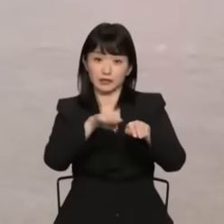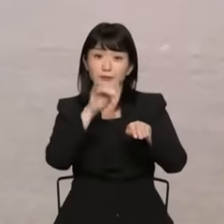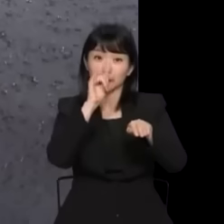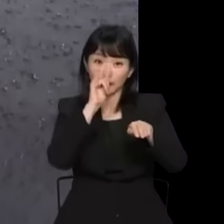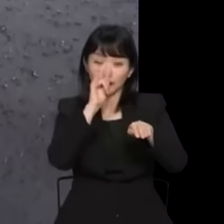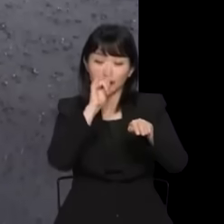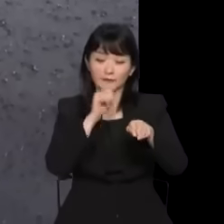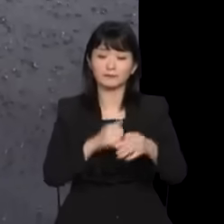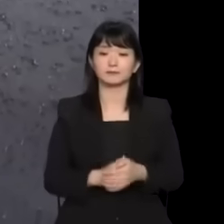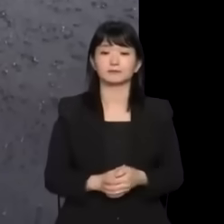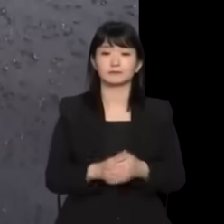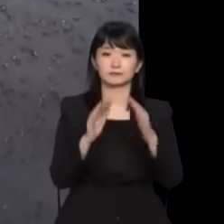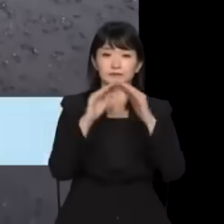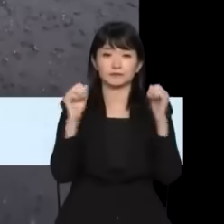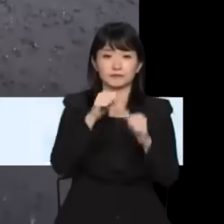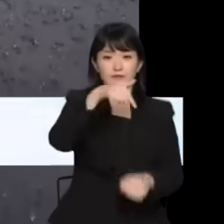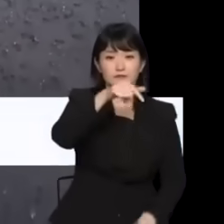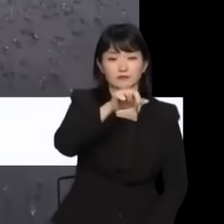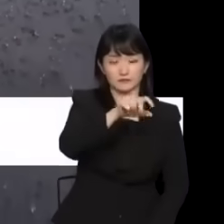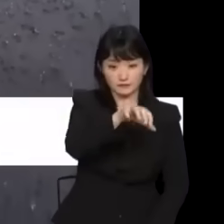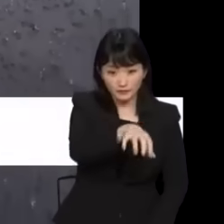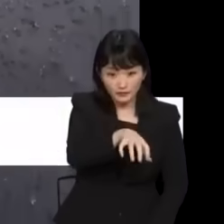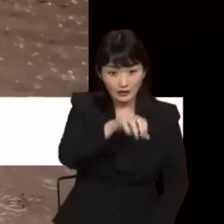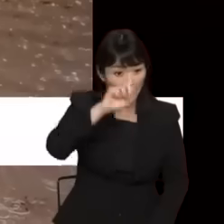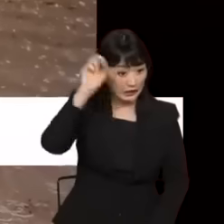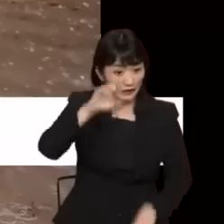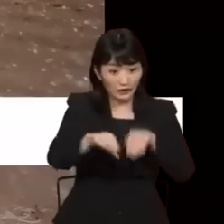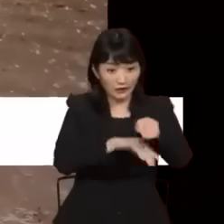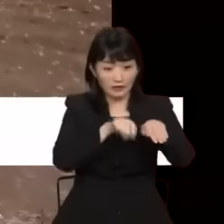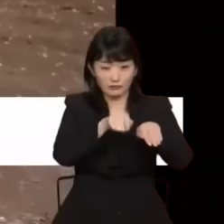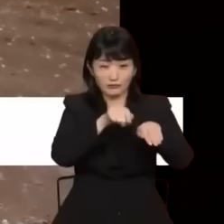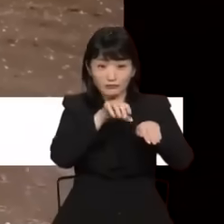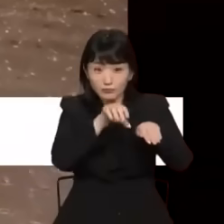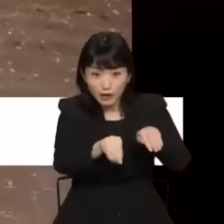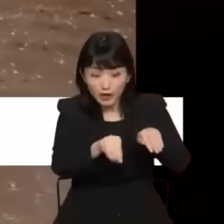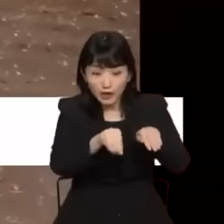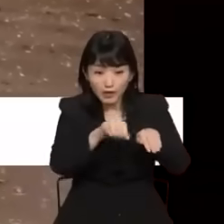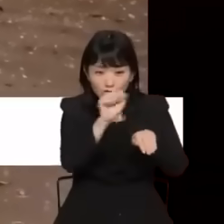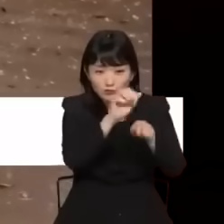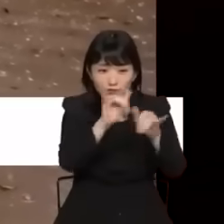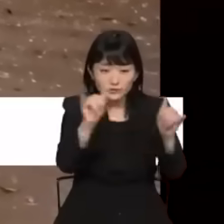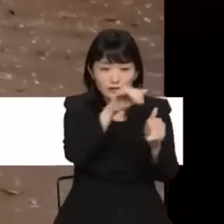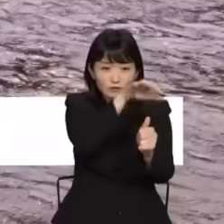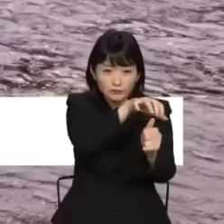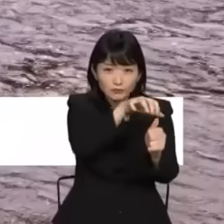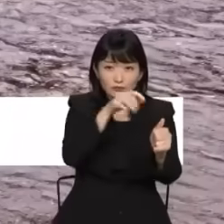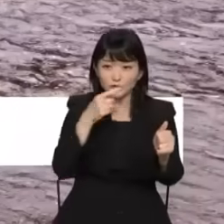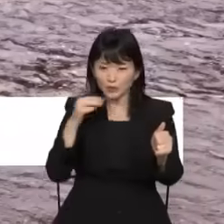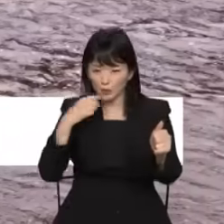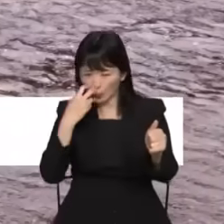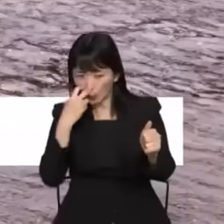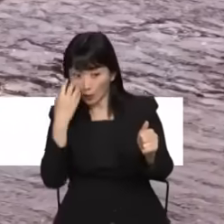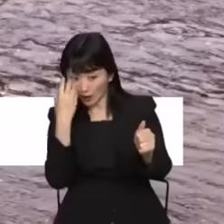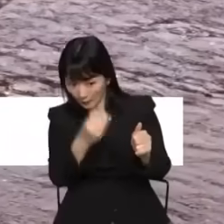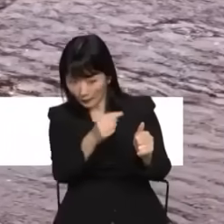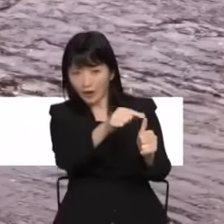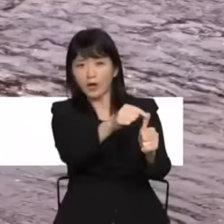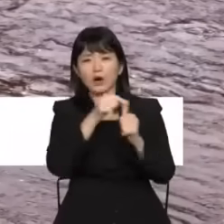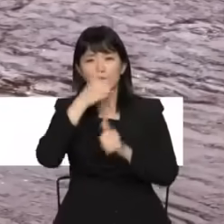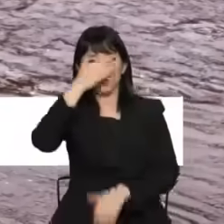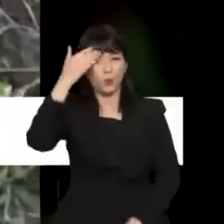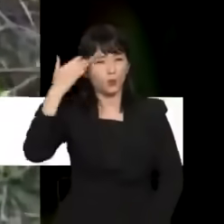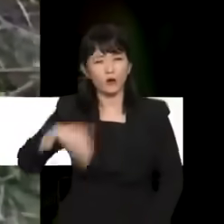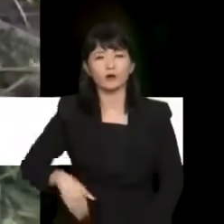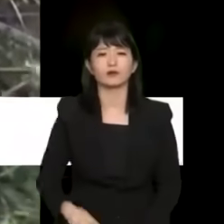잇따랐습니다. 전북 장수군에선 갑자기 차량 시동이 꺼지며 고립된 운전자가 순찰을 돌던 소방대원에게 발견돼 무사히